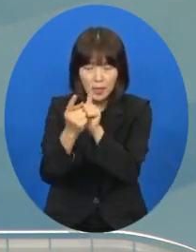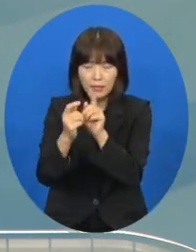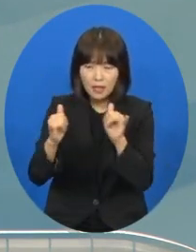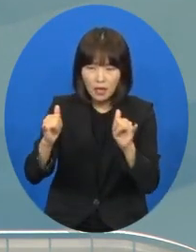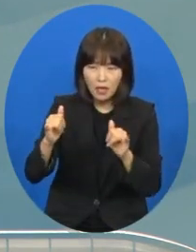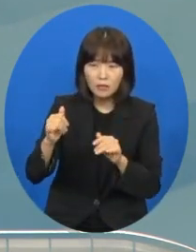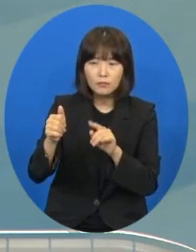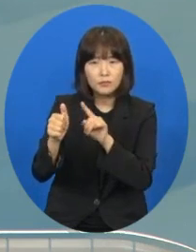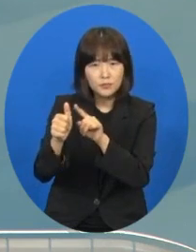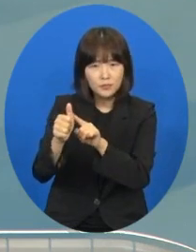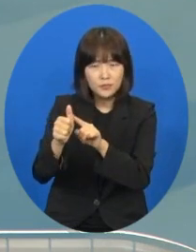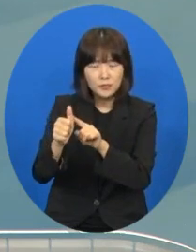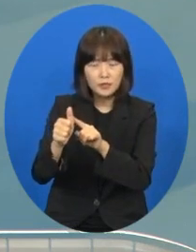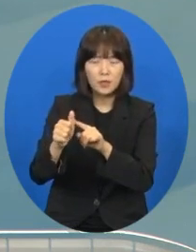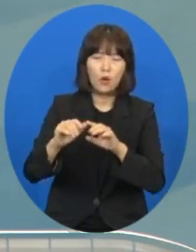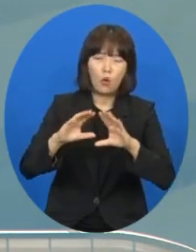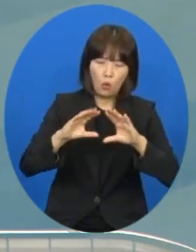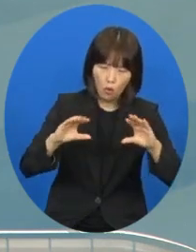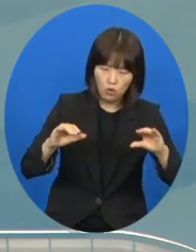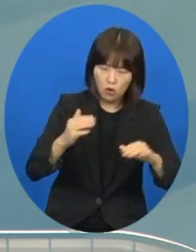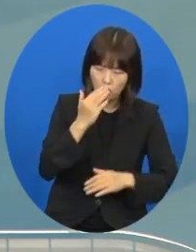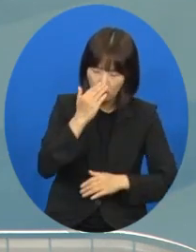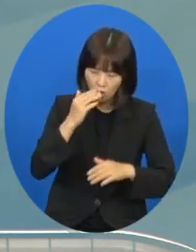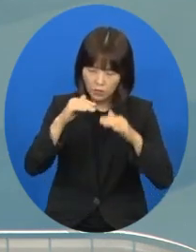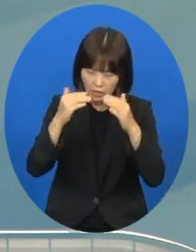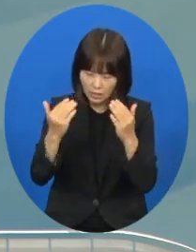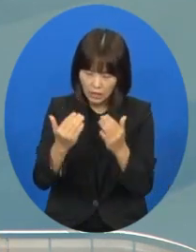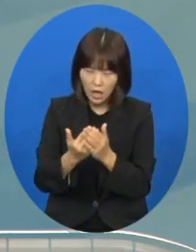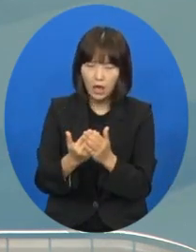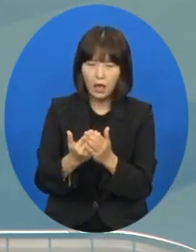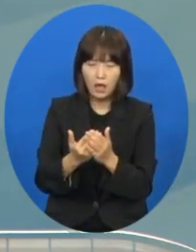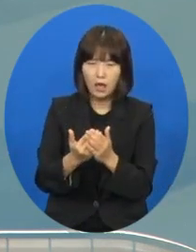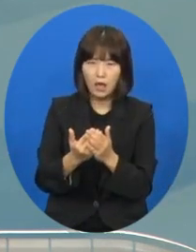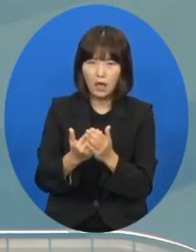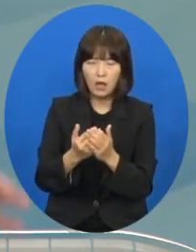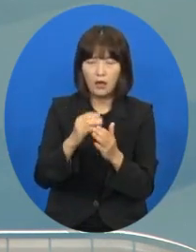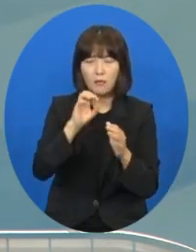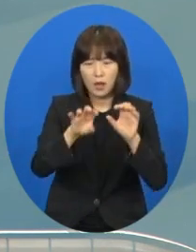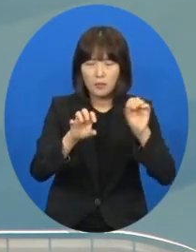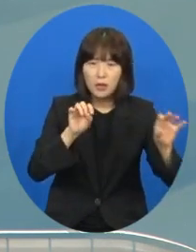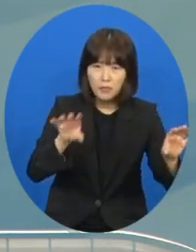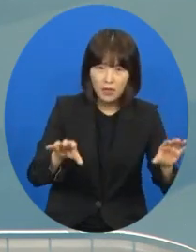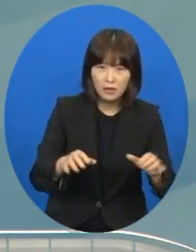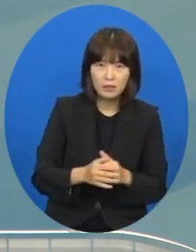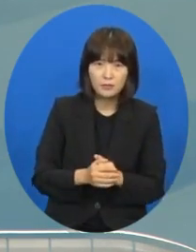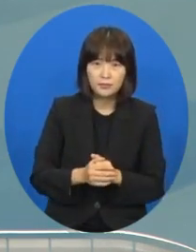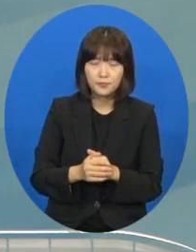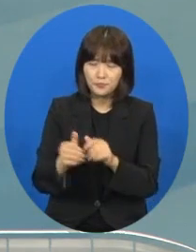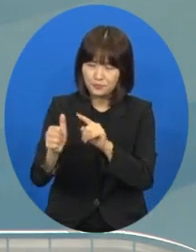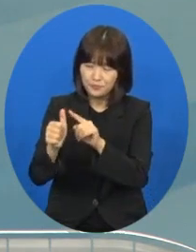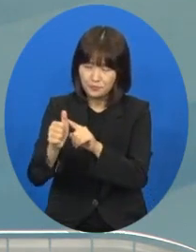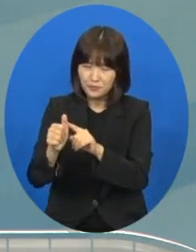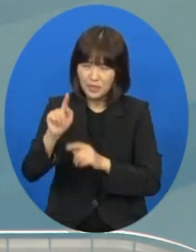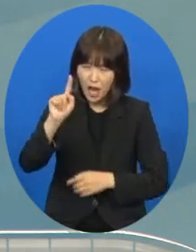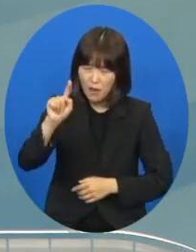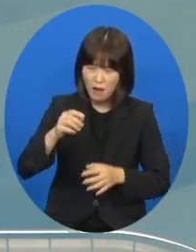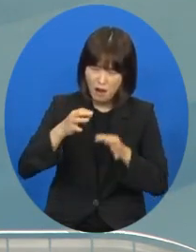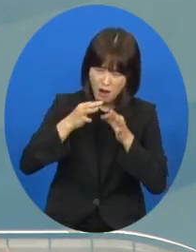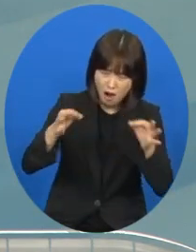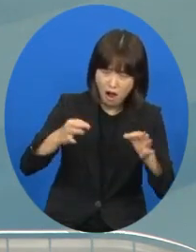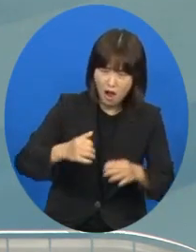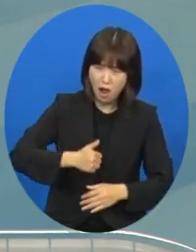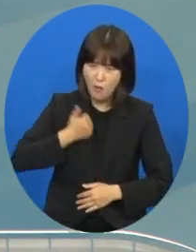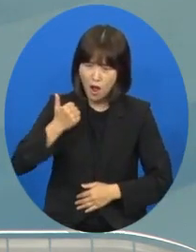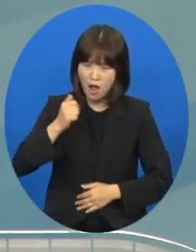다 이야기하세요. 어린아이 같다고까지 표현하세요. 한 번도 큰소리 내거나 화내본